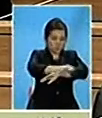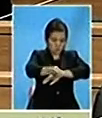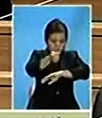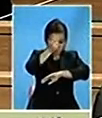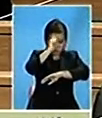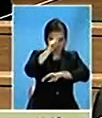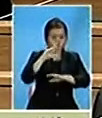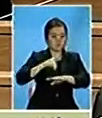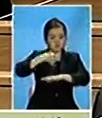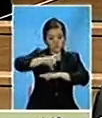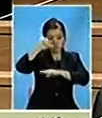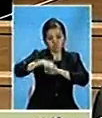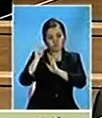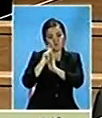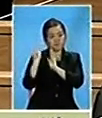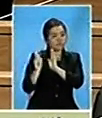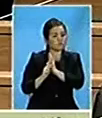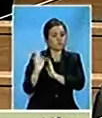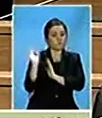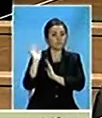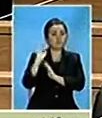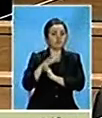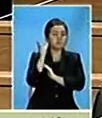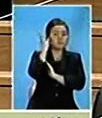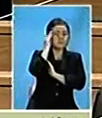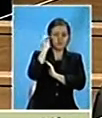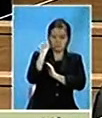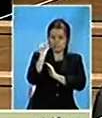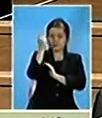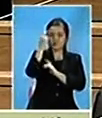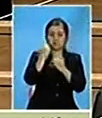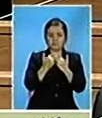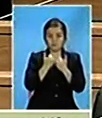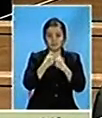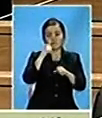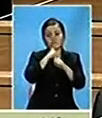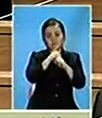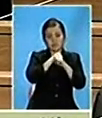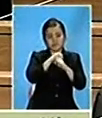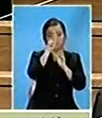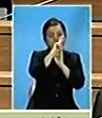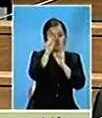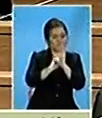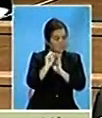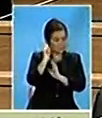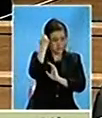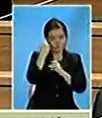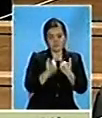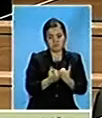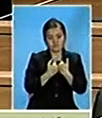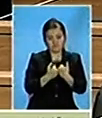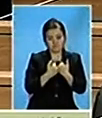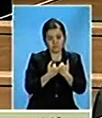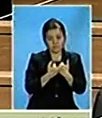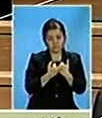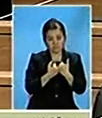นิติศาสตร์นะฮะเพราะนั้นผมก็ได้ทราบความรู้ใหม่นะว่าในการร่างกฎหมายสมัยใหม่นี้นะฮะ